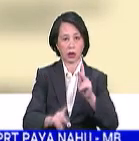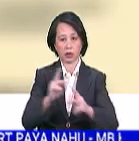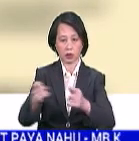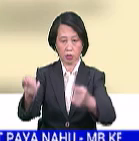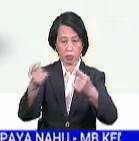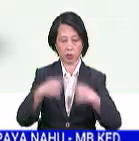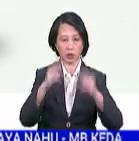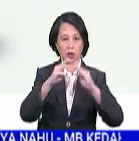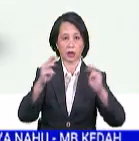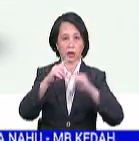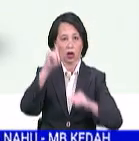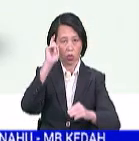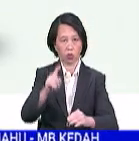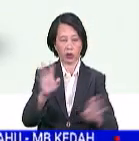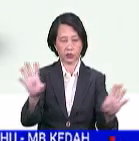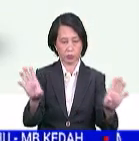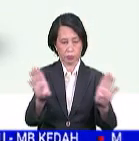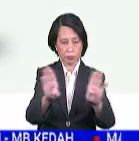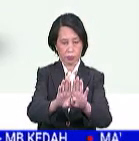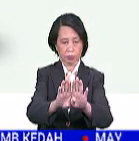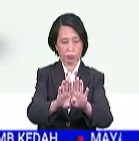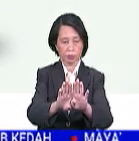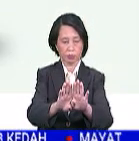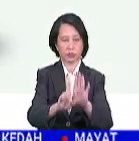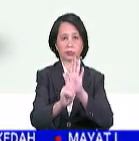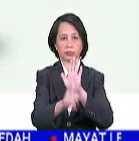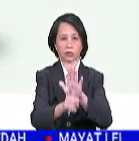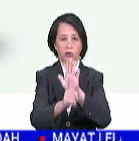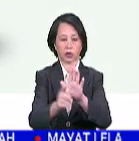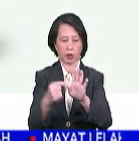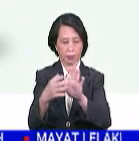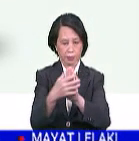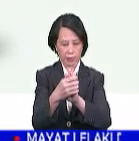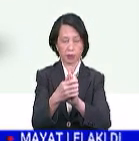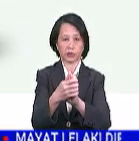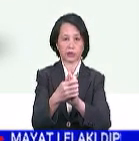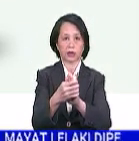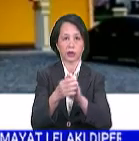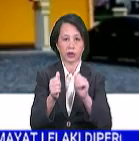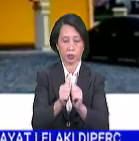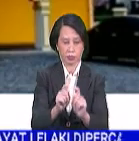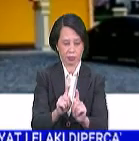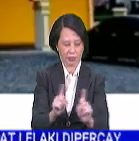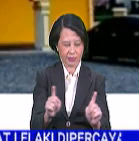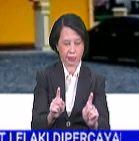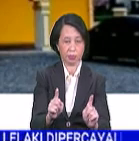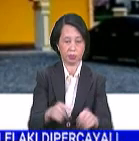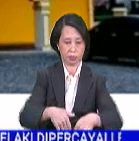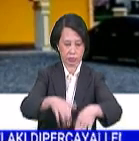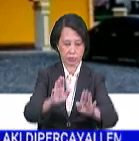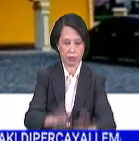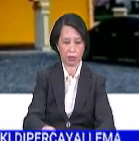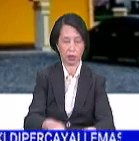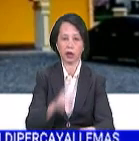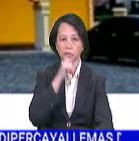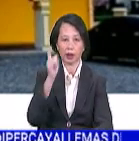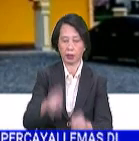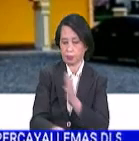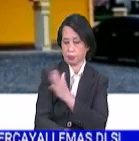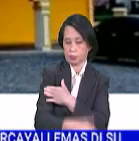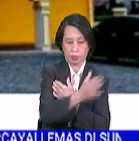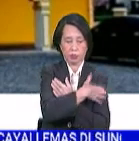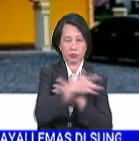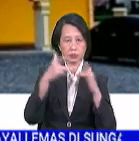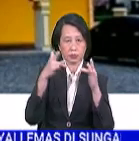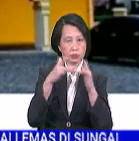hadir diwajibkan merapatkan saf ketika menunaikan solat dengan kadar jarak sejadah masing-masing tanpa sentuhan